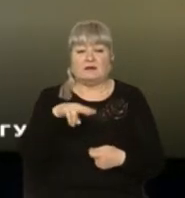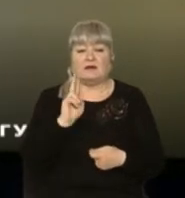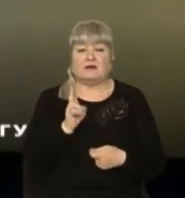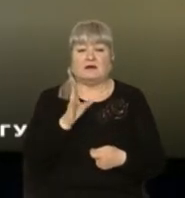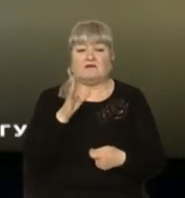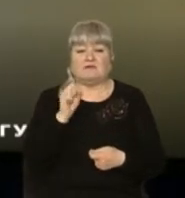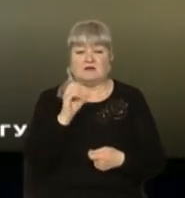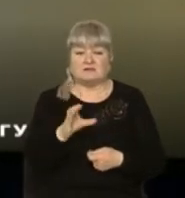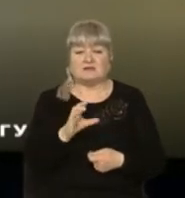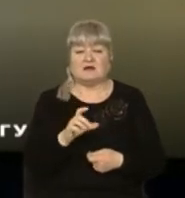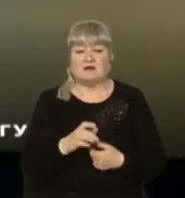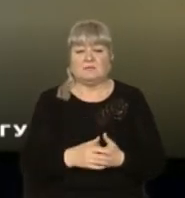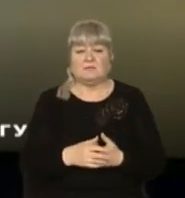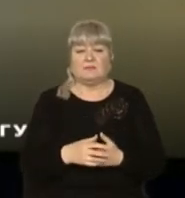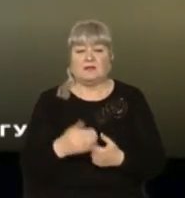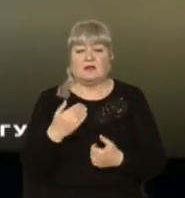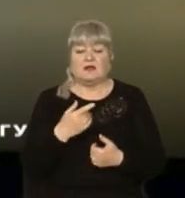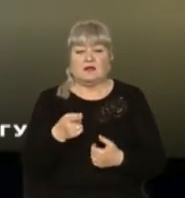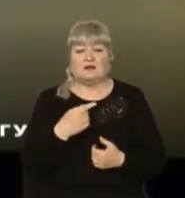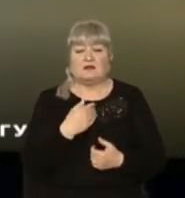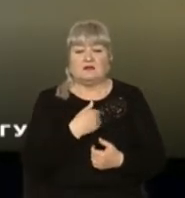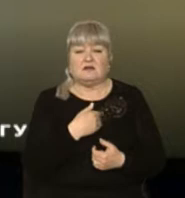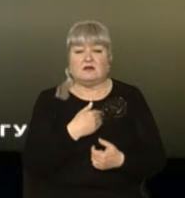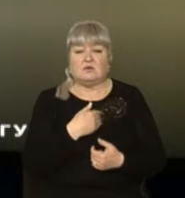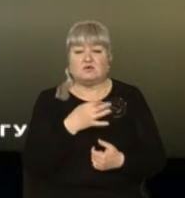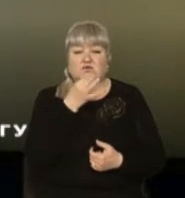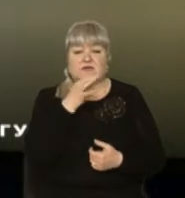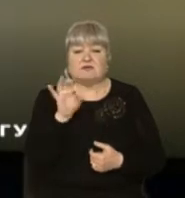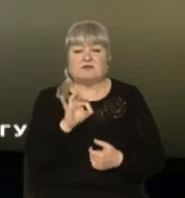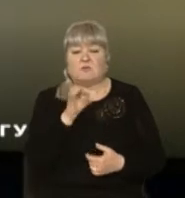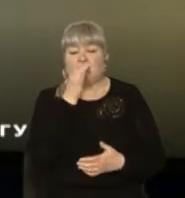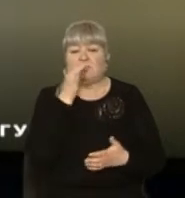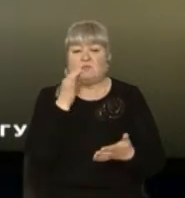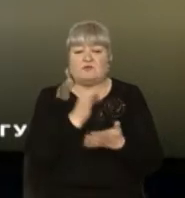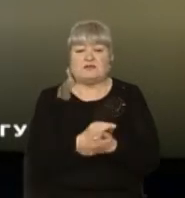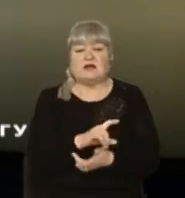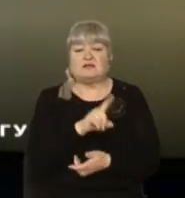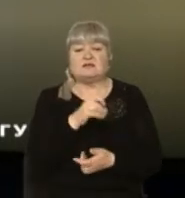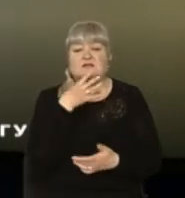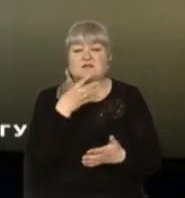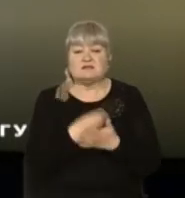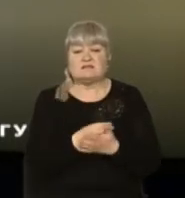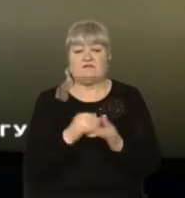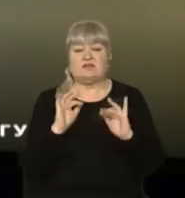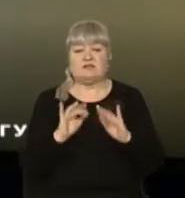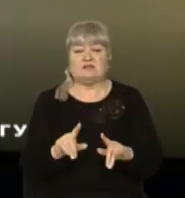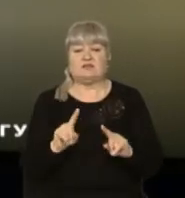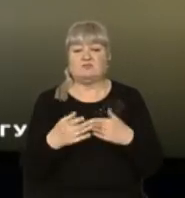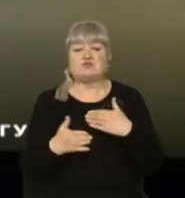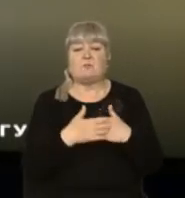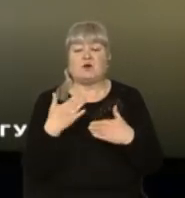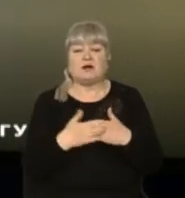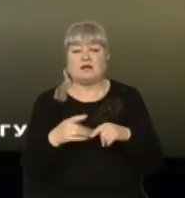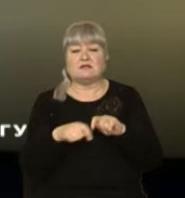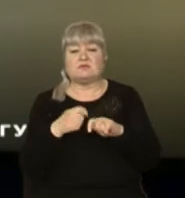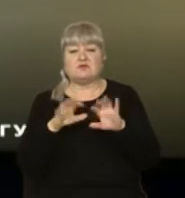я хотів зрозуміти, до чого я підводжу. Я підводжу до відповідальності за свої дії. Тому що покарання за порушення закону має